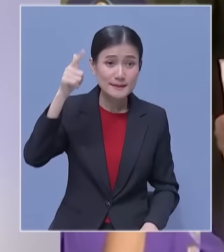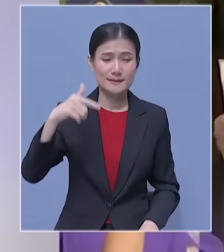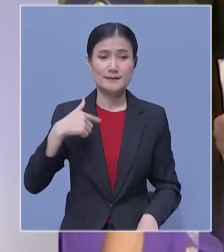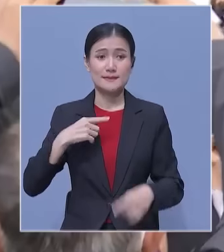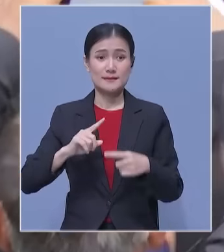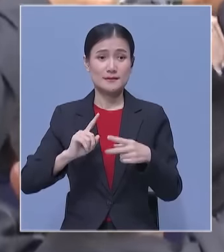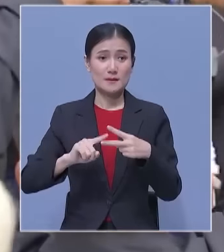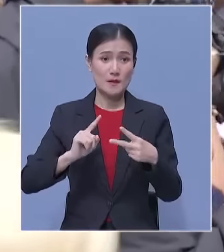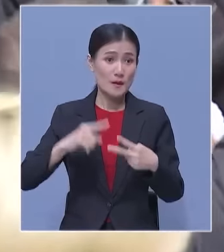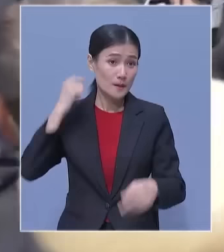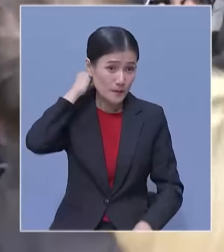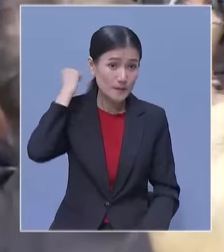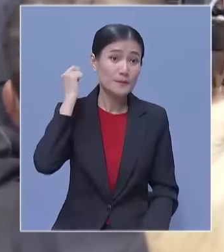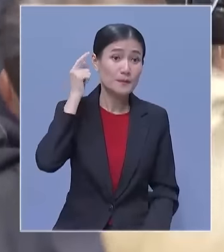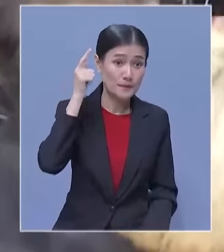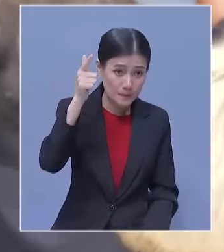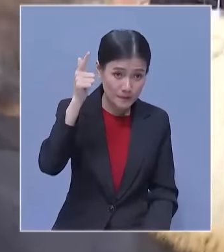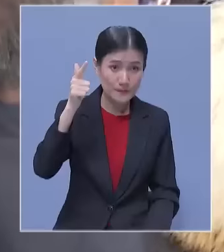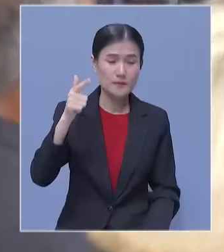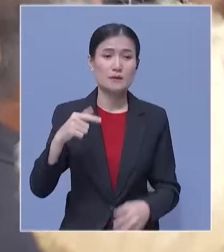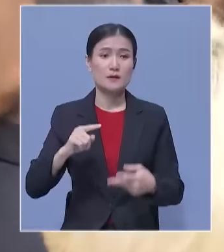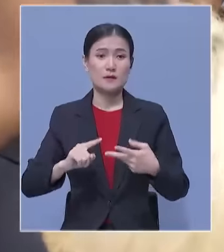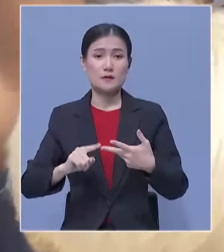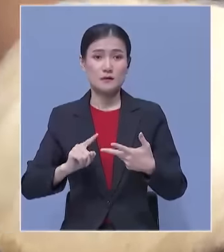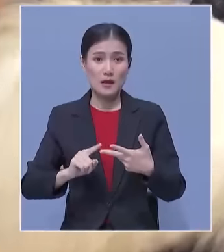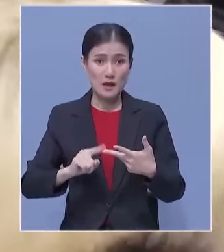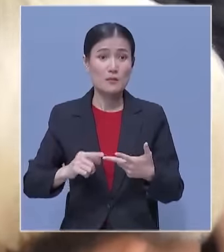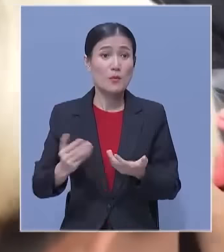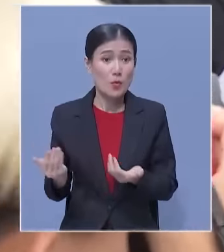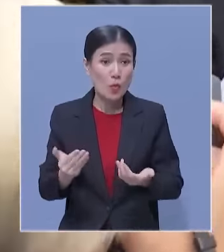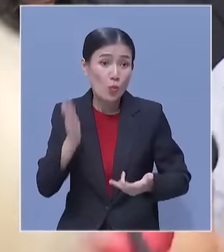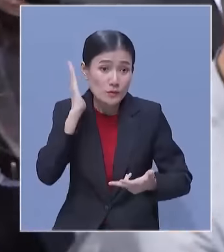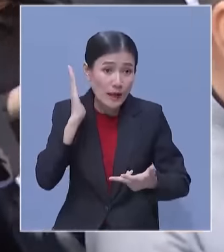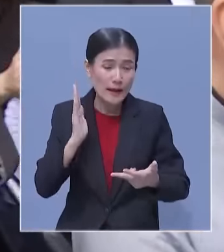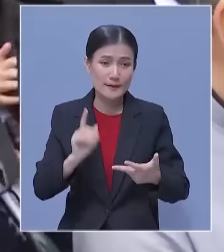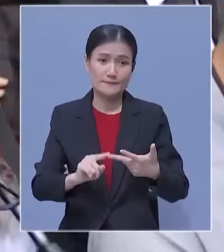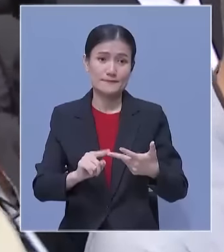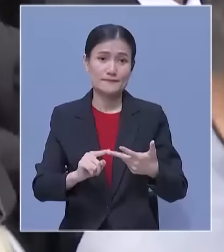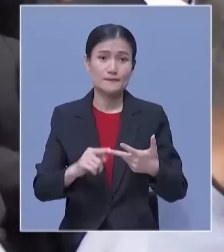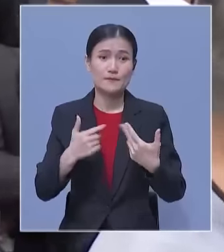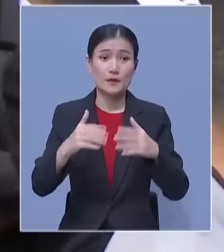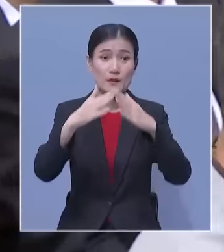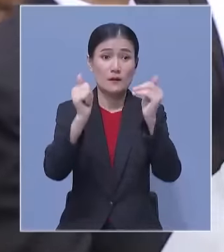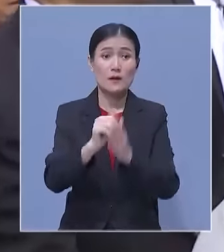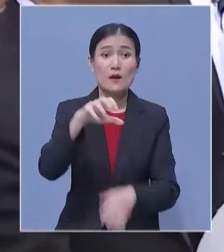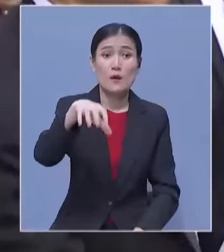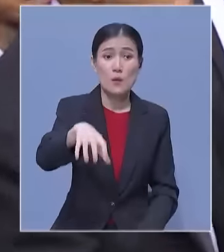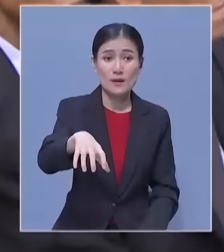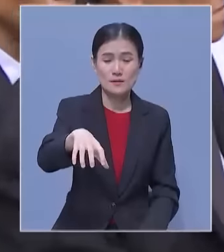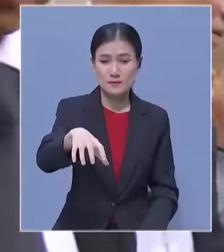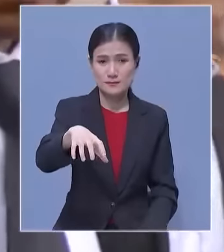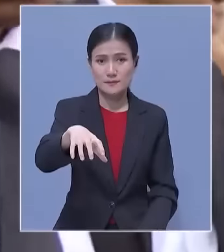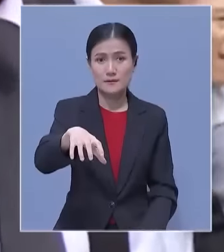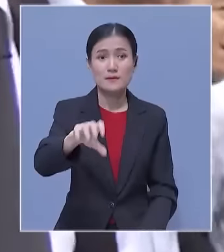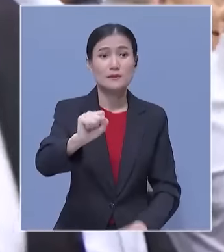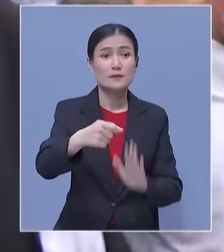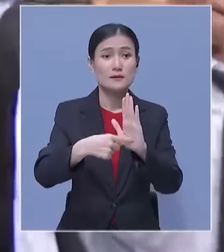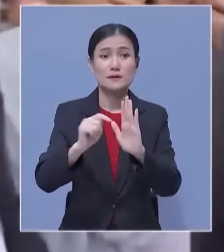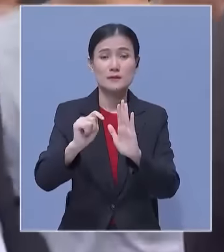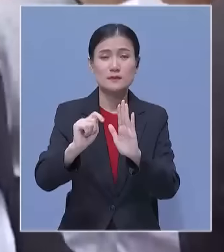แพทองธารชินวัตรบุตรสาวแล้วก็นายพันธองแท้ชินวัตรบุตรชายเดินทางมาที่วัดสังฆวินารามจังหวัดนครราชสีม